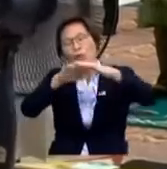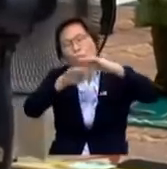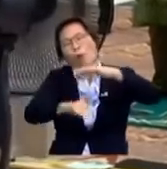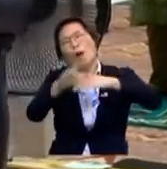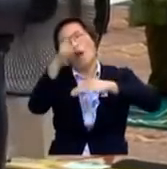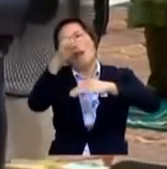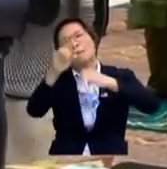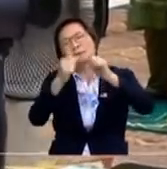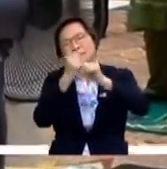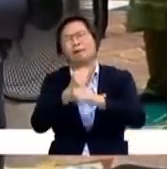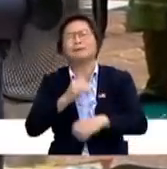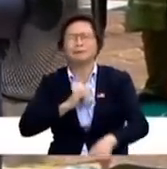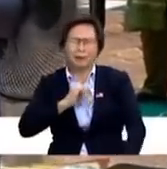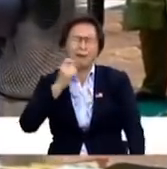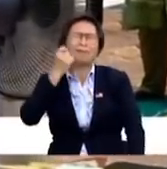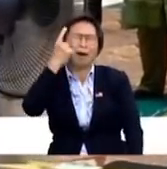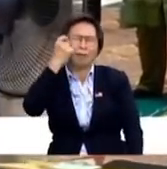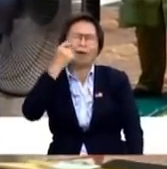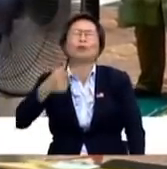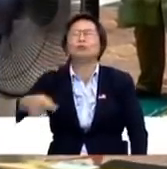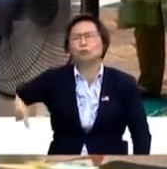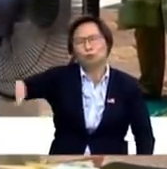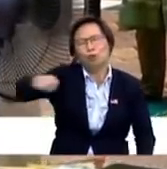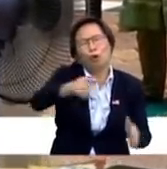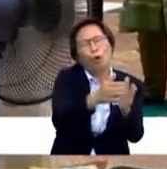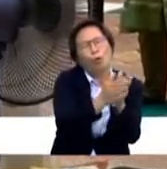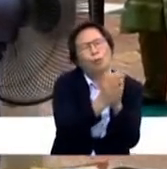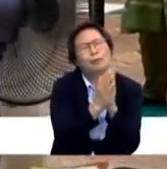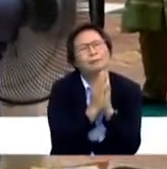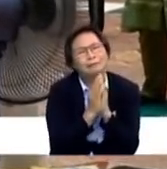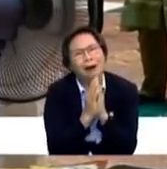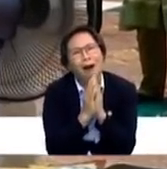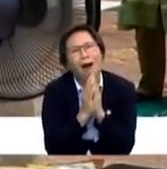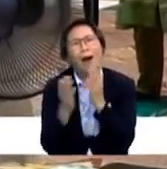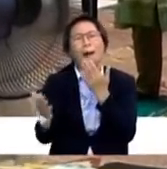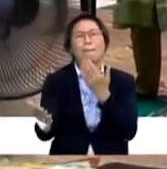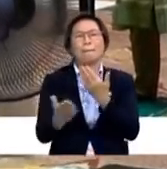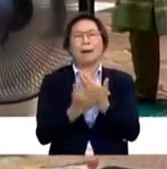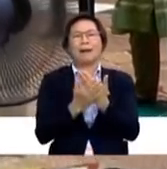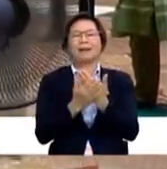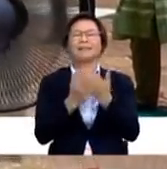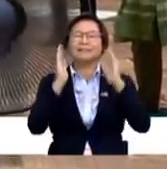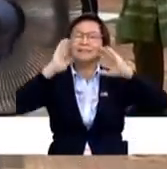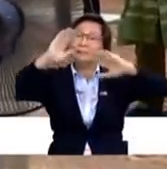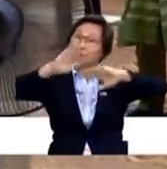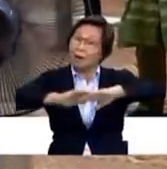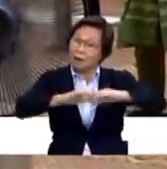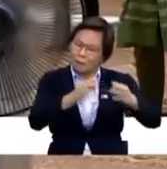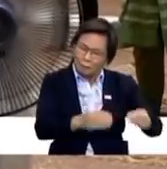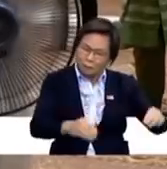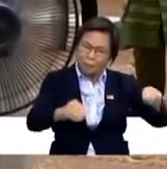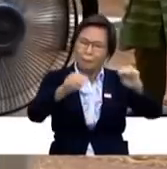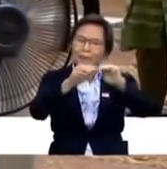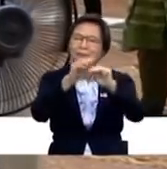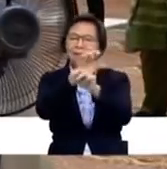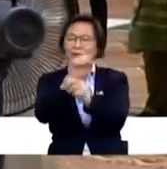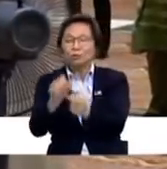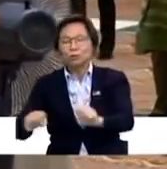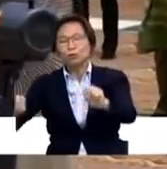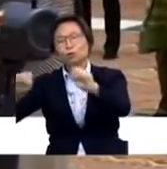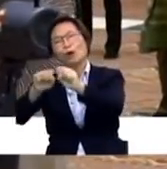Saya juga amat memahami pemintaan saudara Lestari untuk kembali menunaikan shalat di mesjid dan